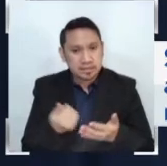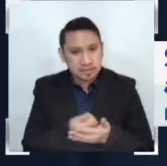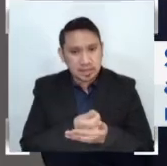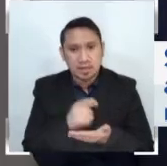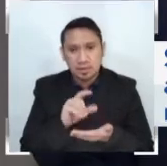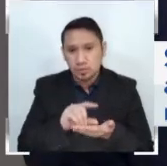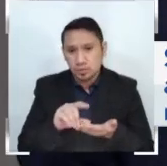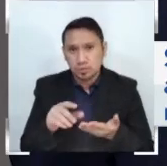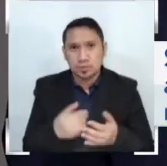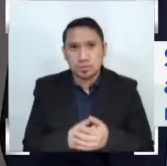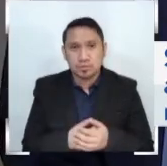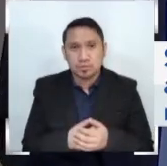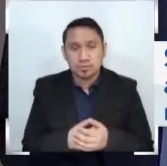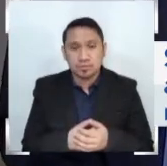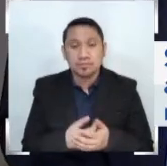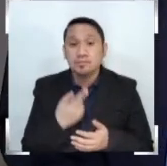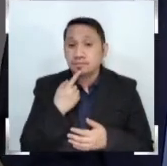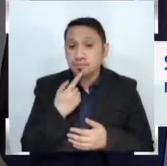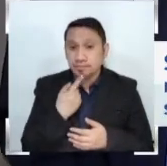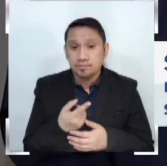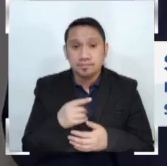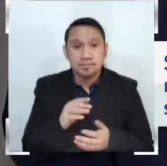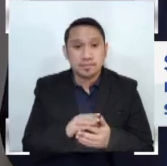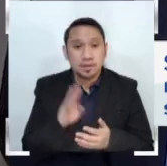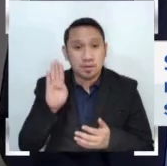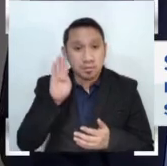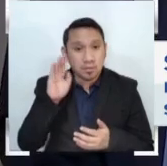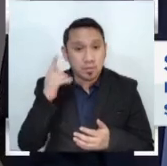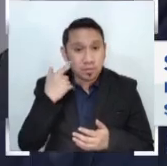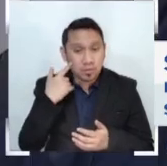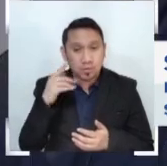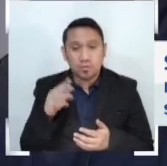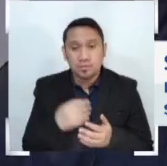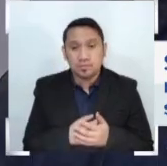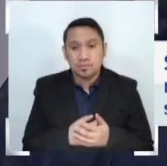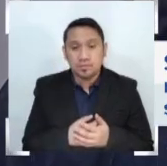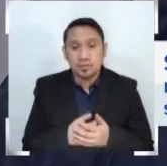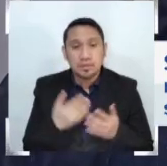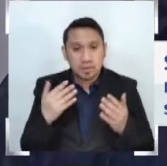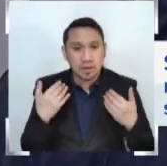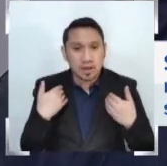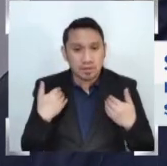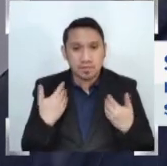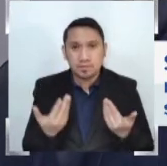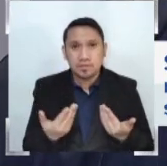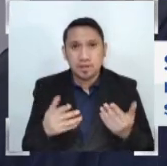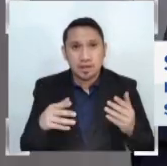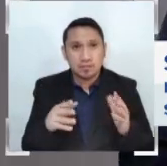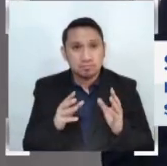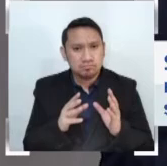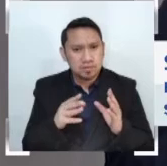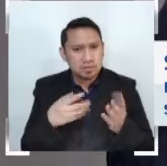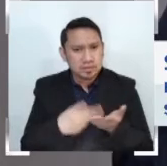yan? Ayon naman kay Senador Bongo na Chairman ng Committee on Health and Demography, magsasagawa sila ng pagdinig kaugnay nito kapag